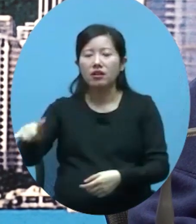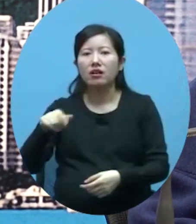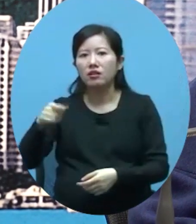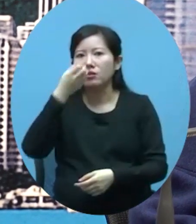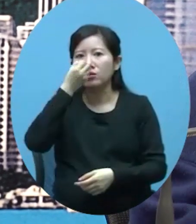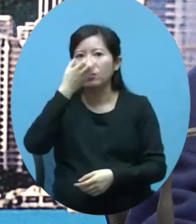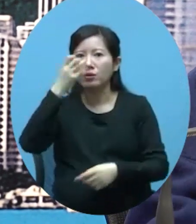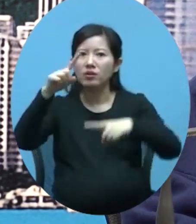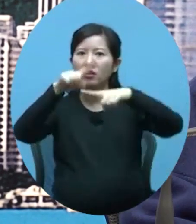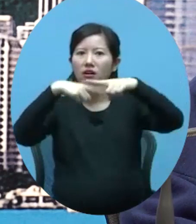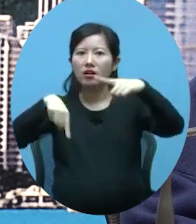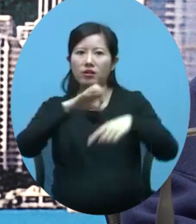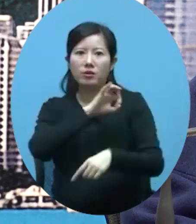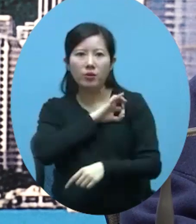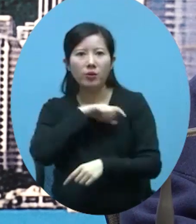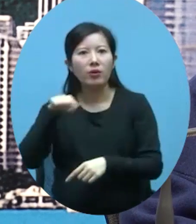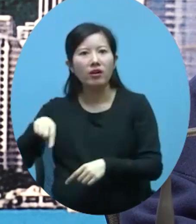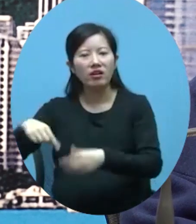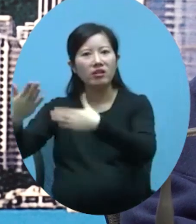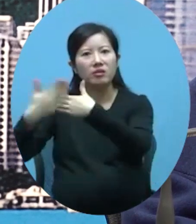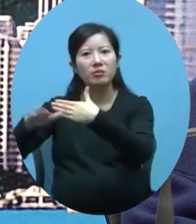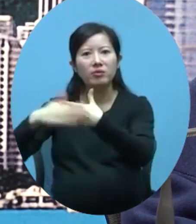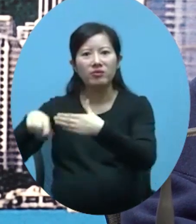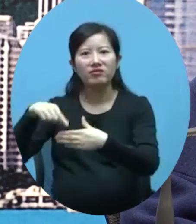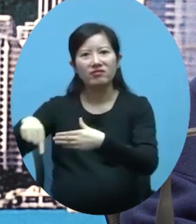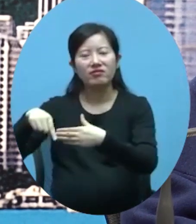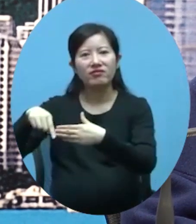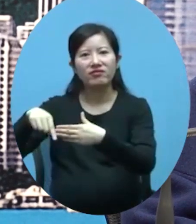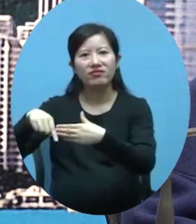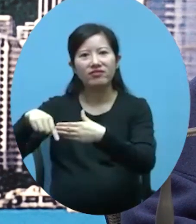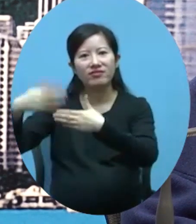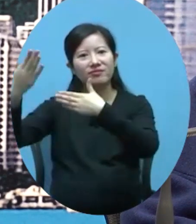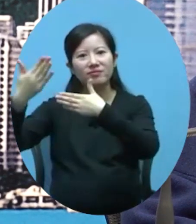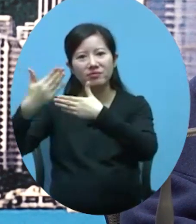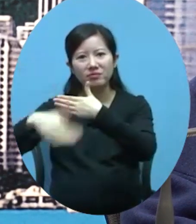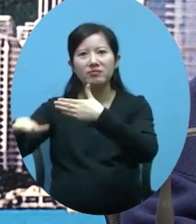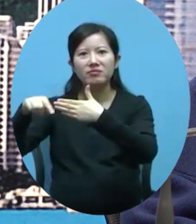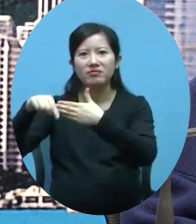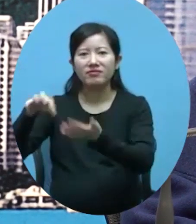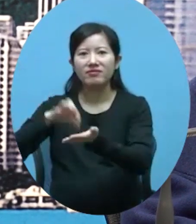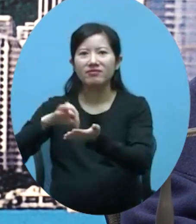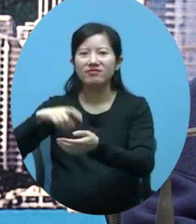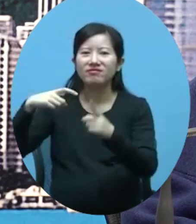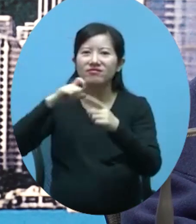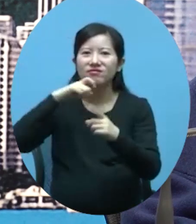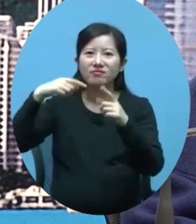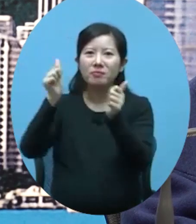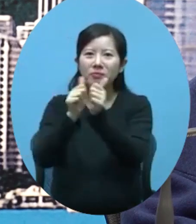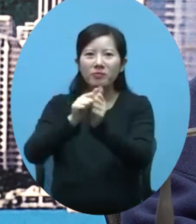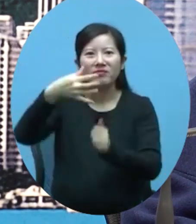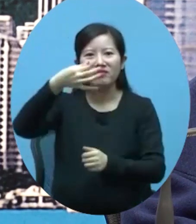那个外面那里一个外面就是一个露天的地方就和十多个朋友